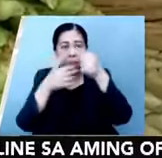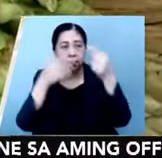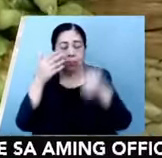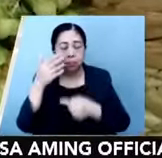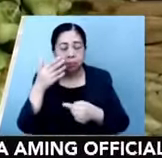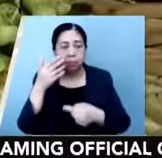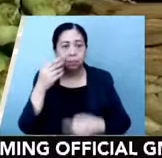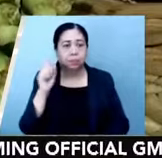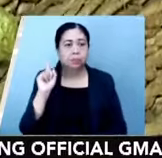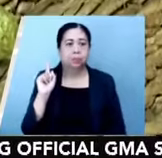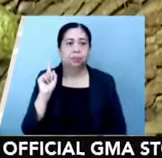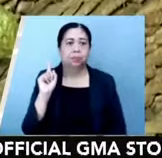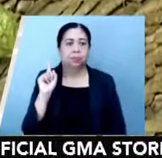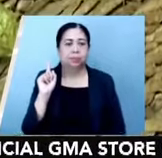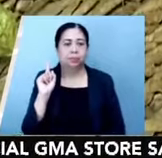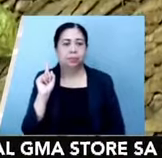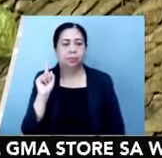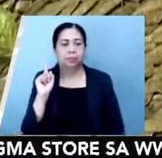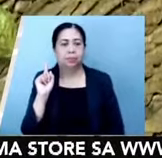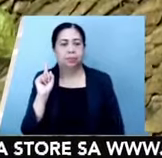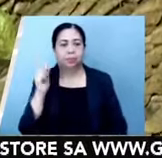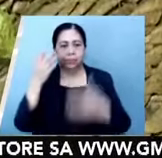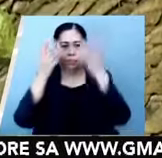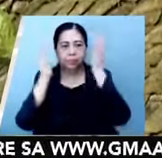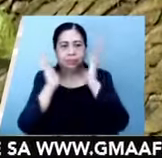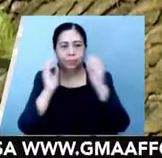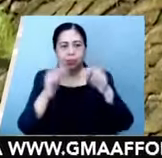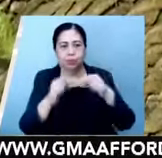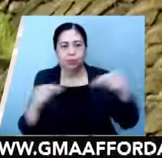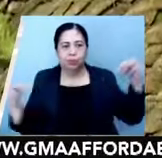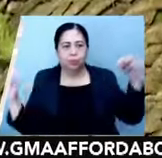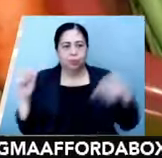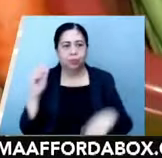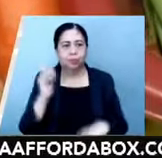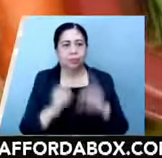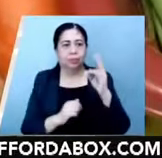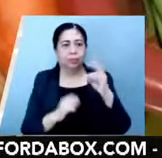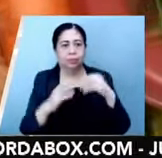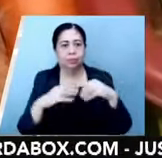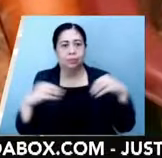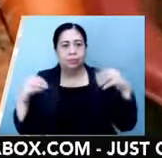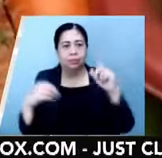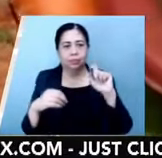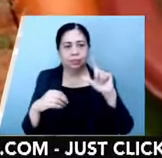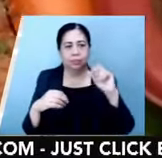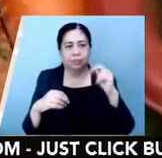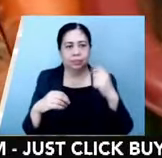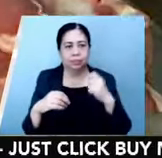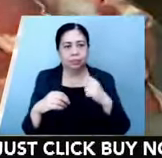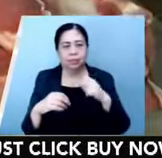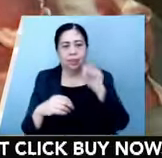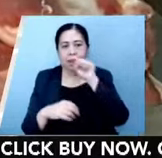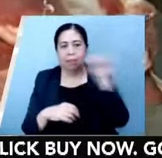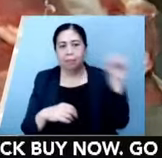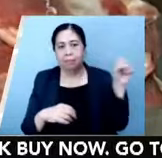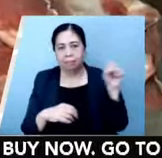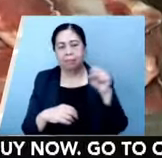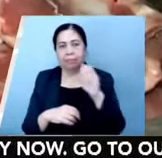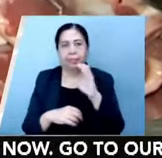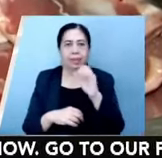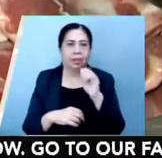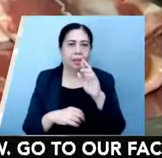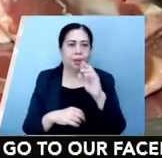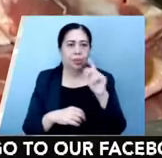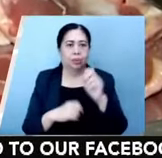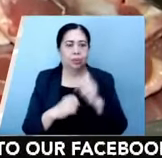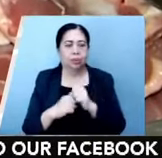35 pesos kada kilo ang kalabasa at sitaw. 70 pesos ang kada kilo ng talong at 90 pesos ang kilo ng carrots. May mabibili ring